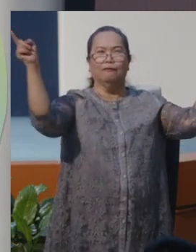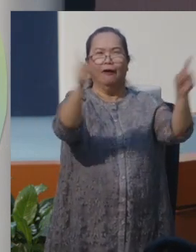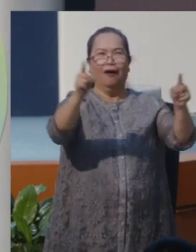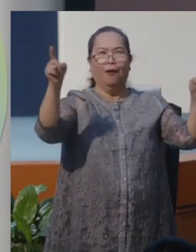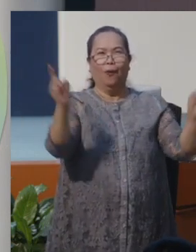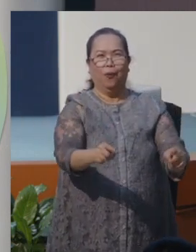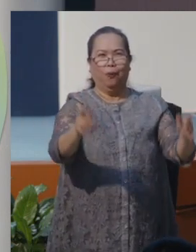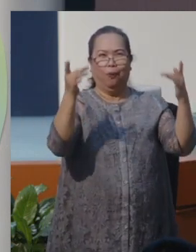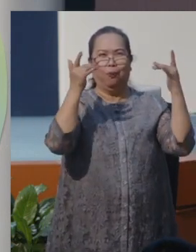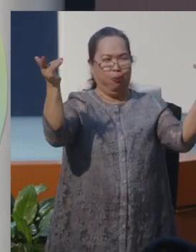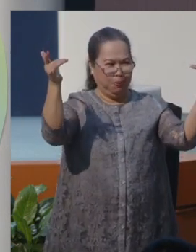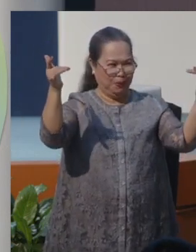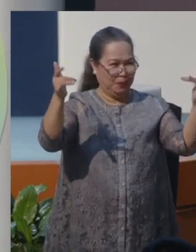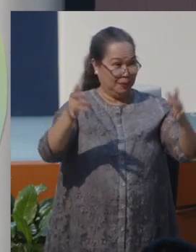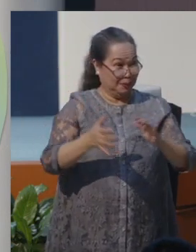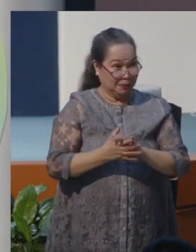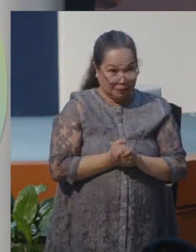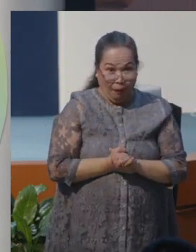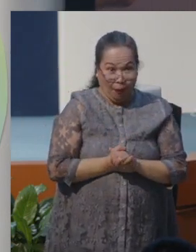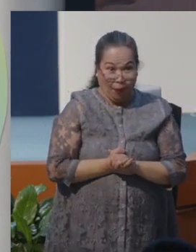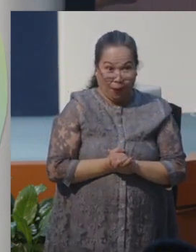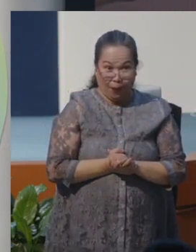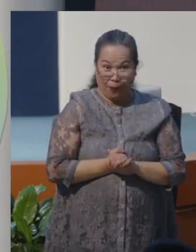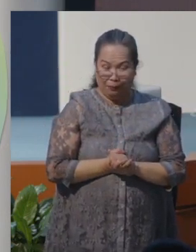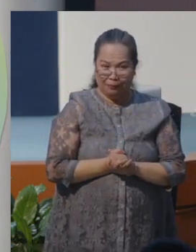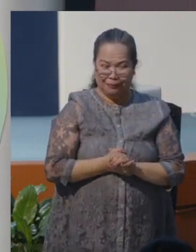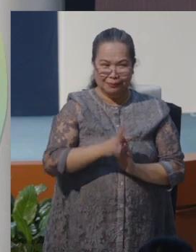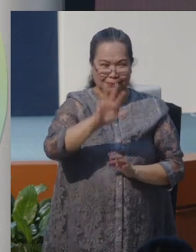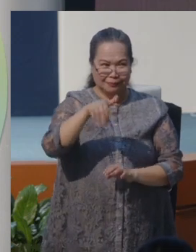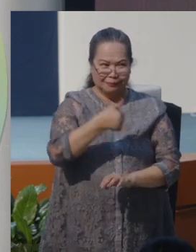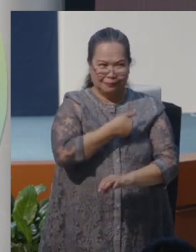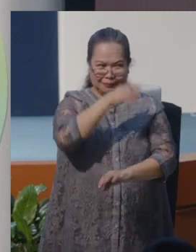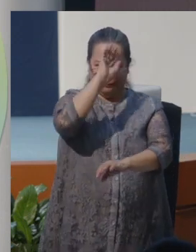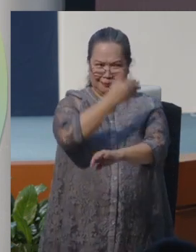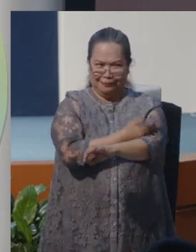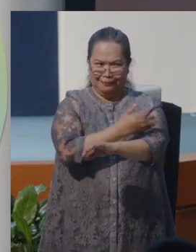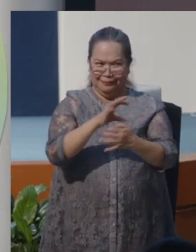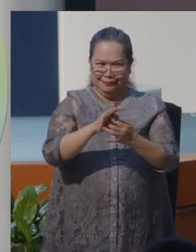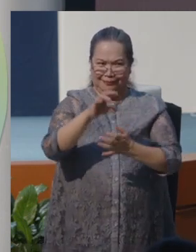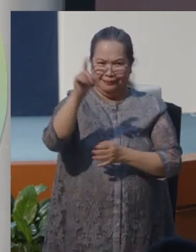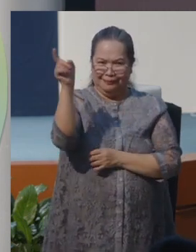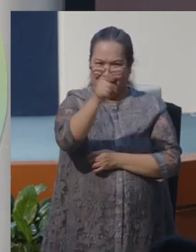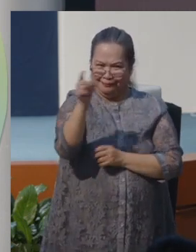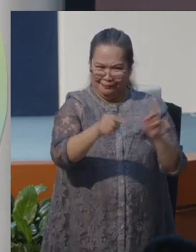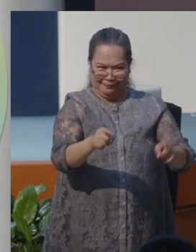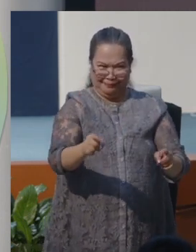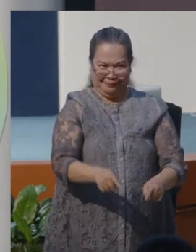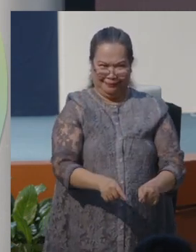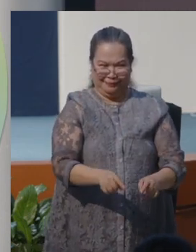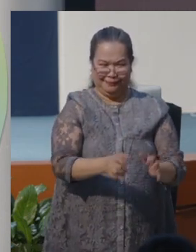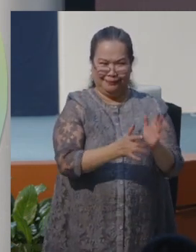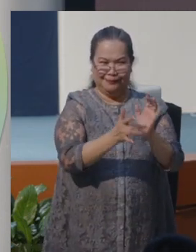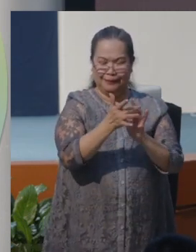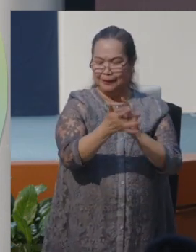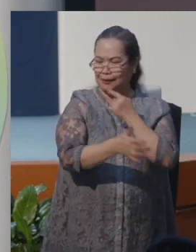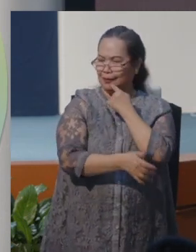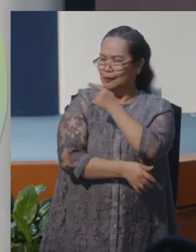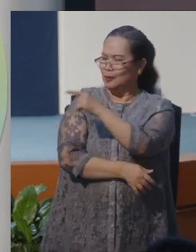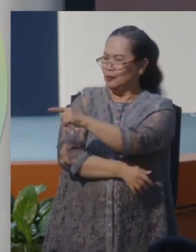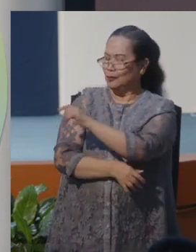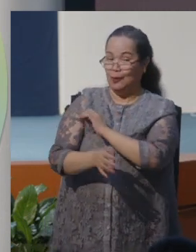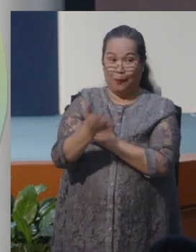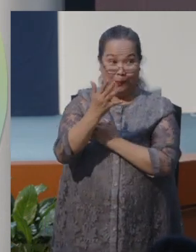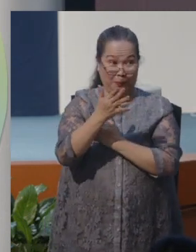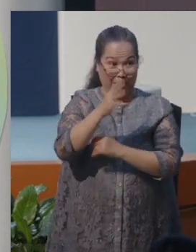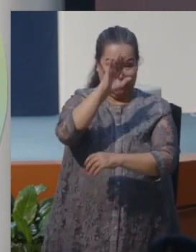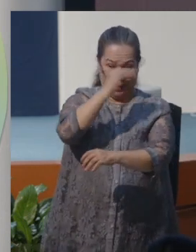pinakilala sila ni Mark, the Boanerges, the sons of thunder. Yun ang tawag sa kanila ni Jesus. Siguro